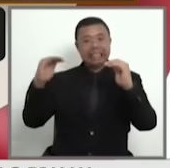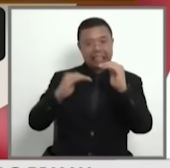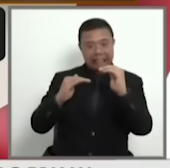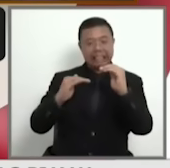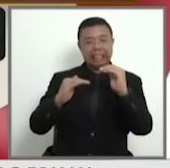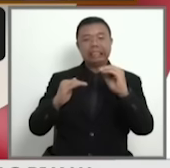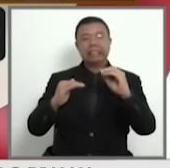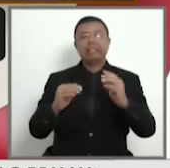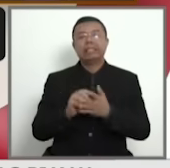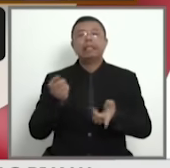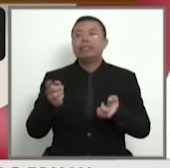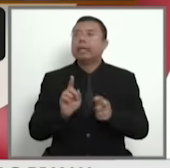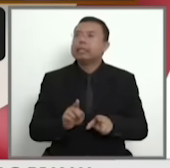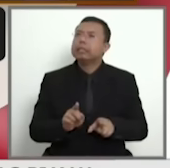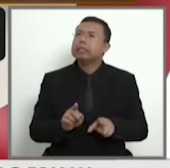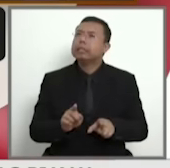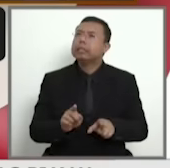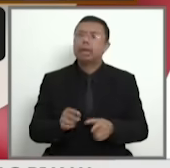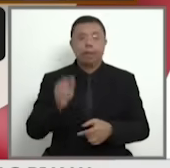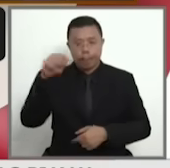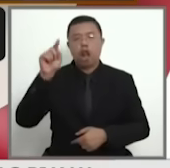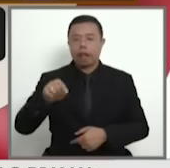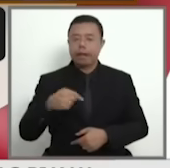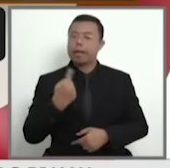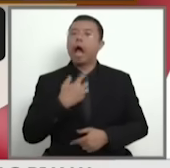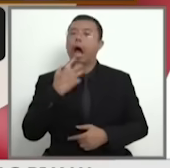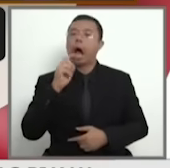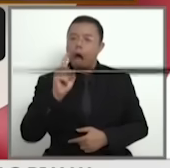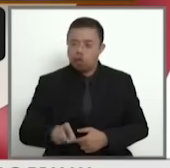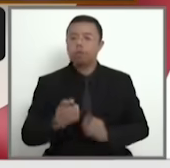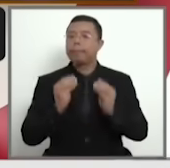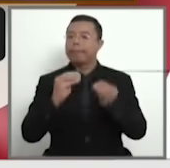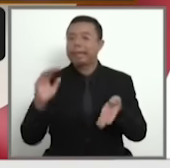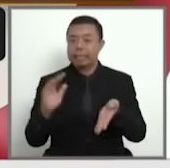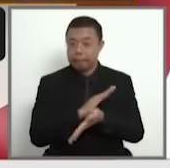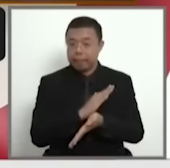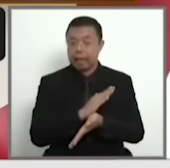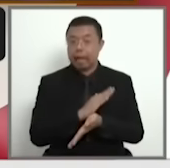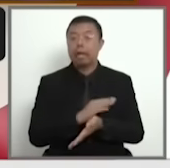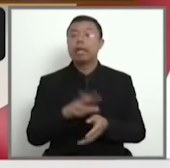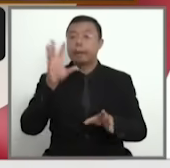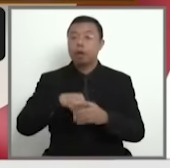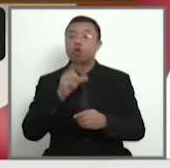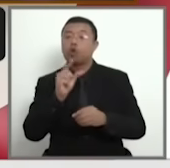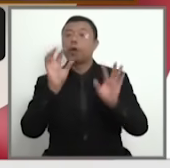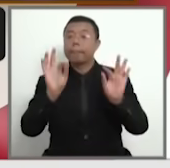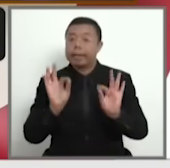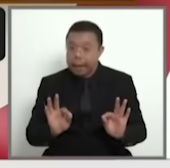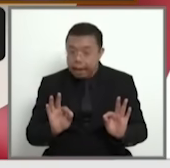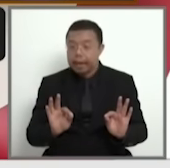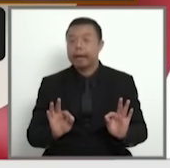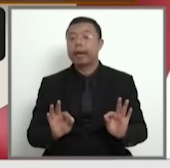dan mahasiswinya jadi memang e benar ini kita harus memberi kesempatan terutama melalui pendidikan